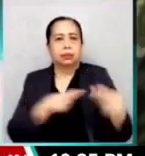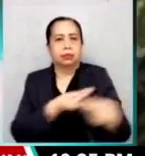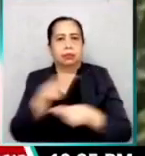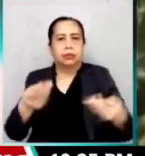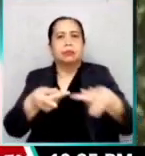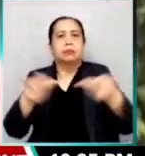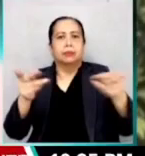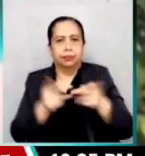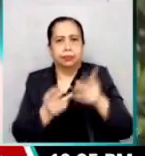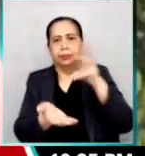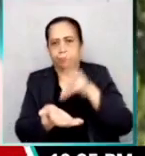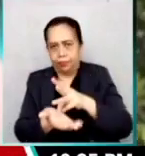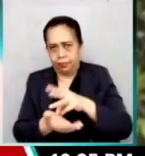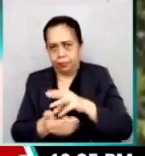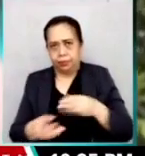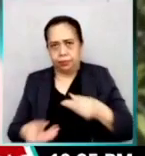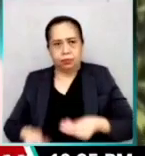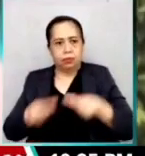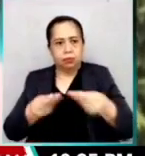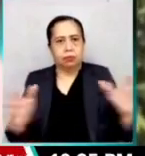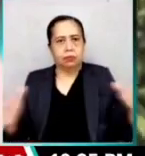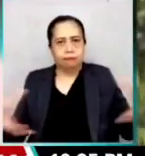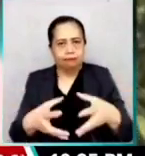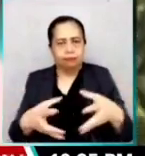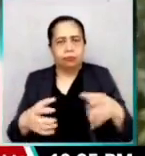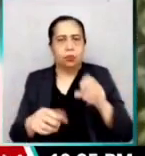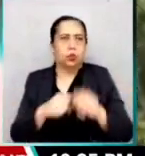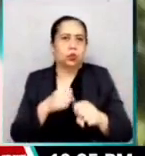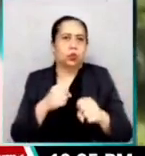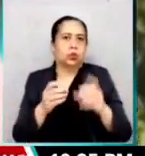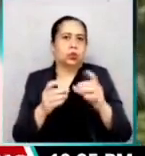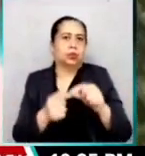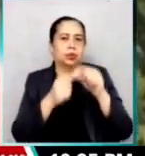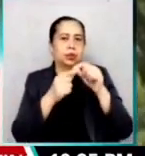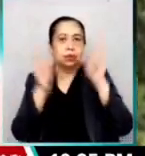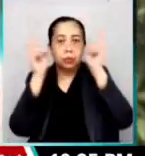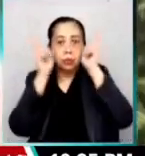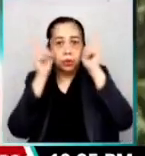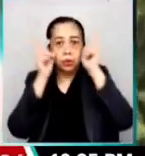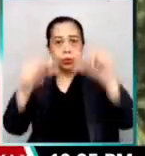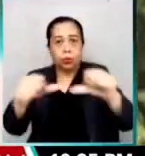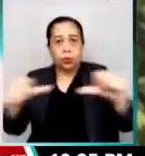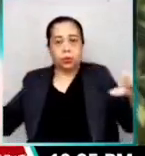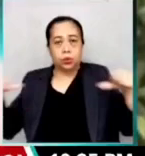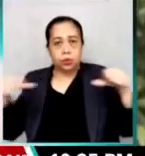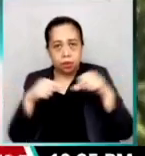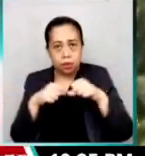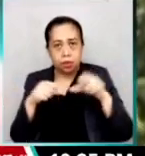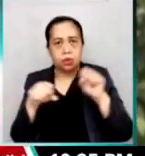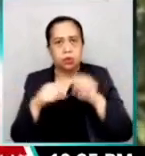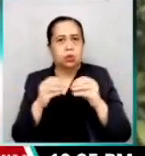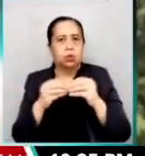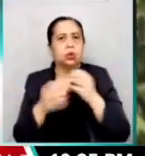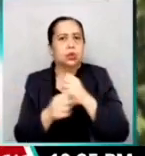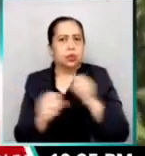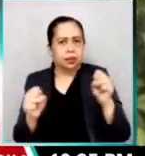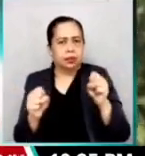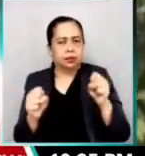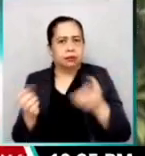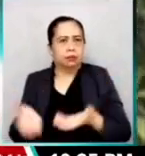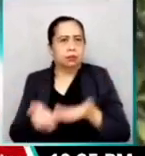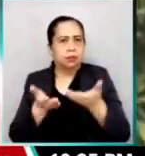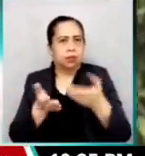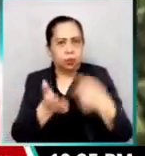lalawigan. Municipality, para lalo yung mga vegetable area, para ma-shape naman yung presyo